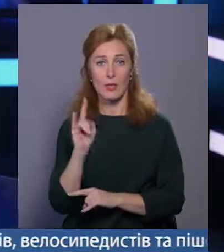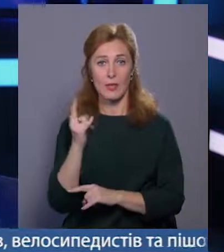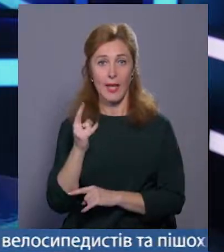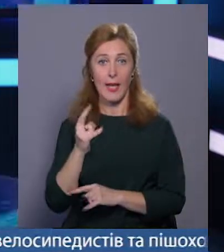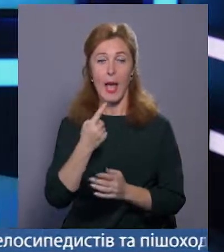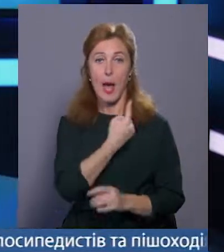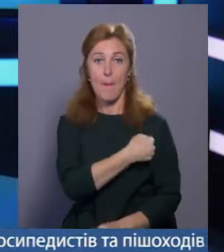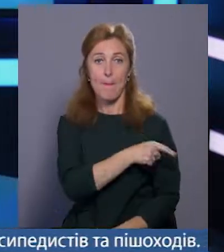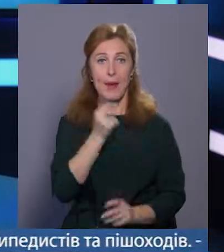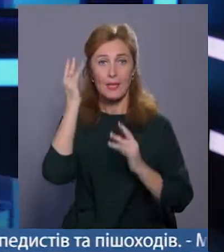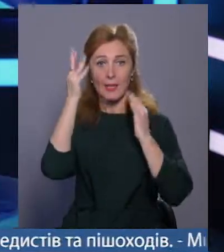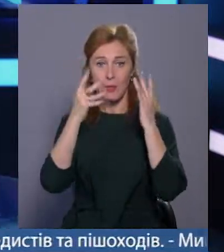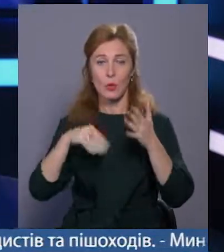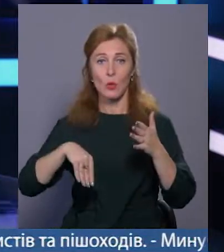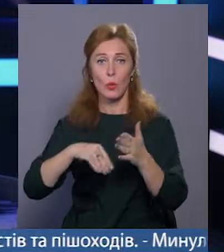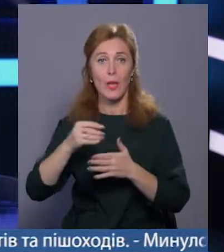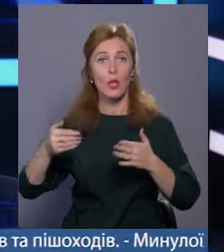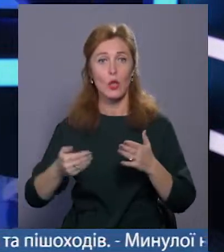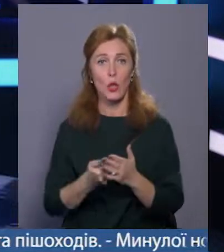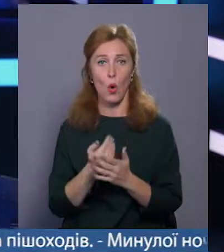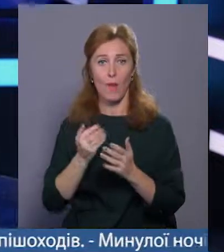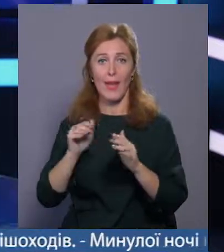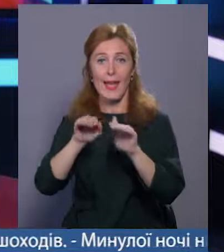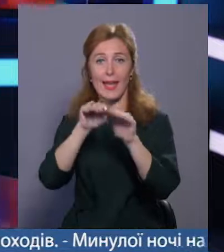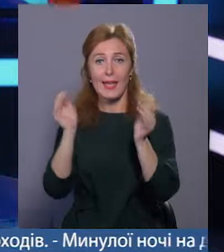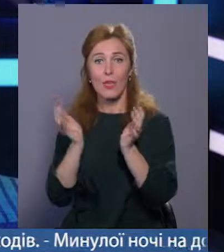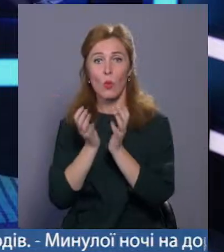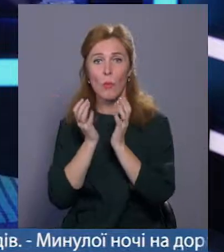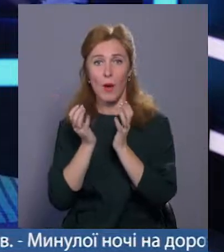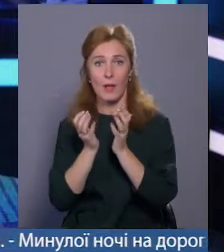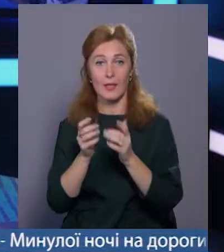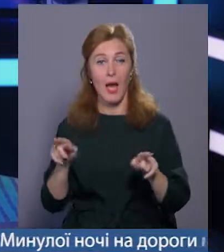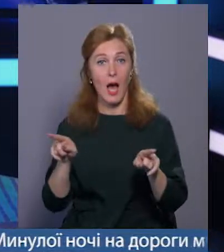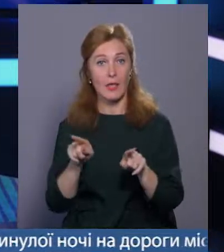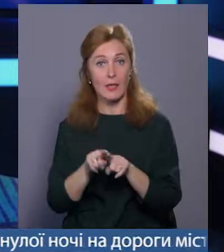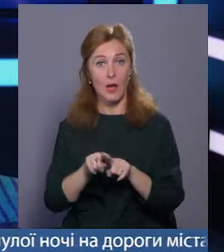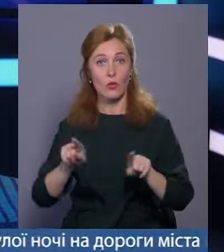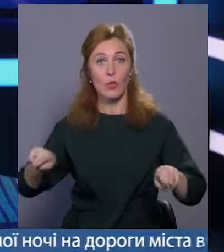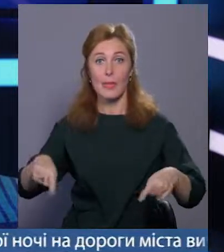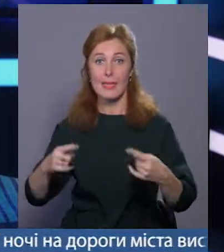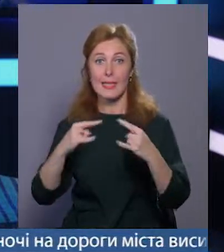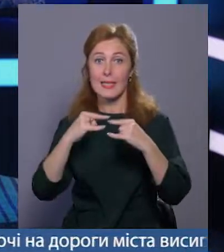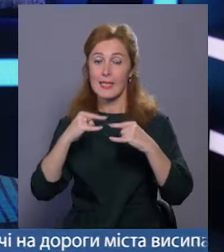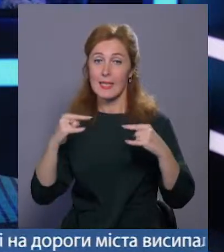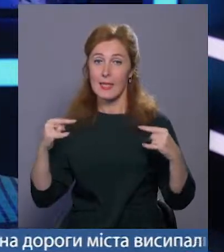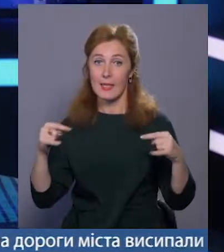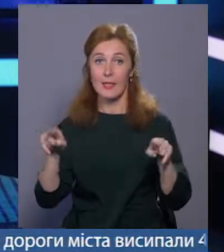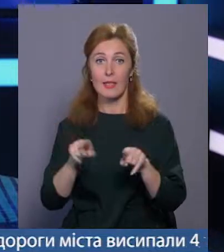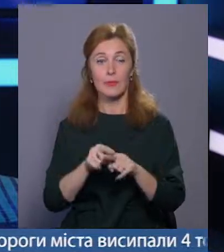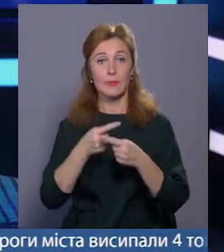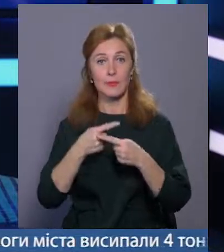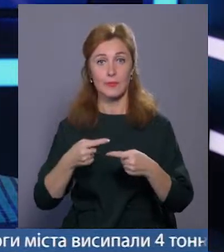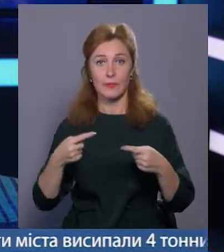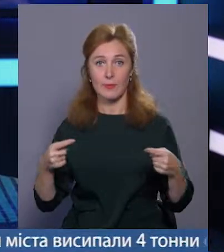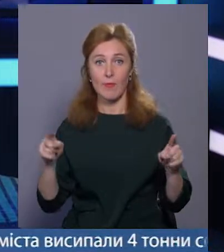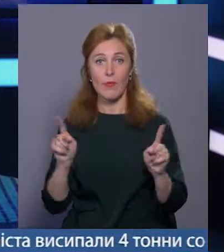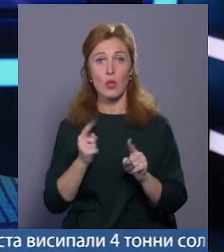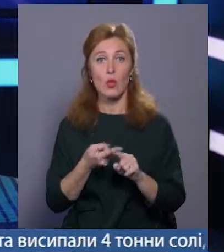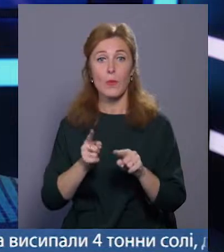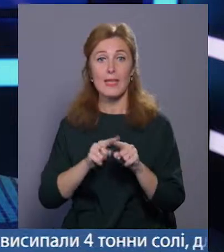новий інкубатор та опромінювач, а також реанімаційний стіл, інфузійний насос та пульсоксиметр. Щоб